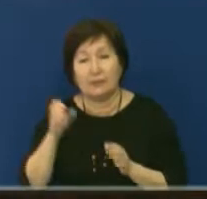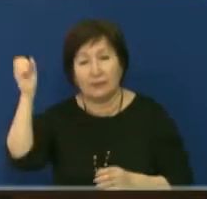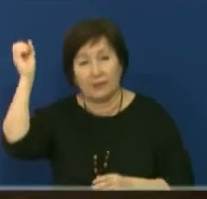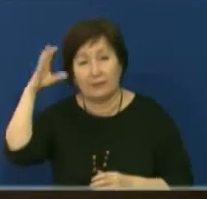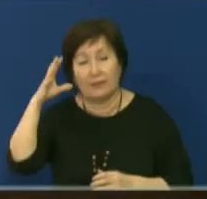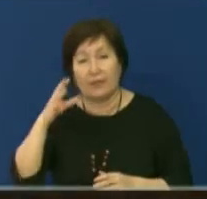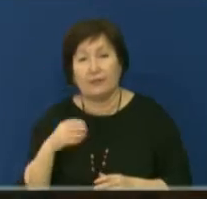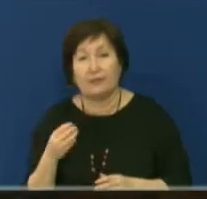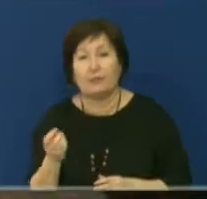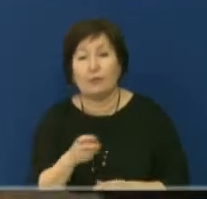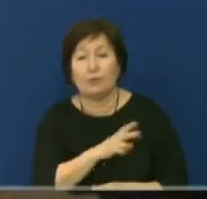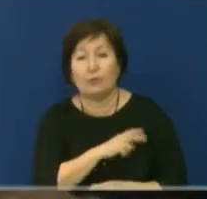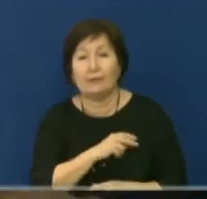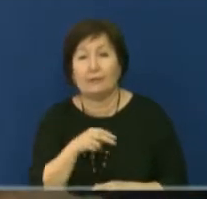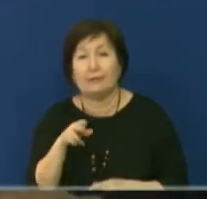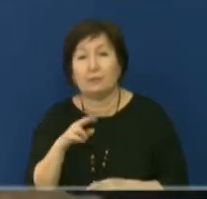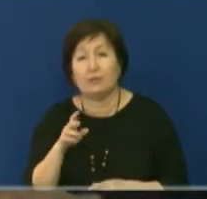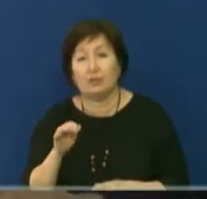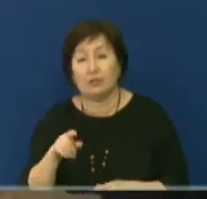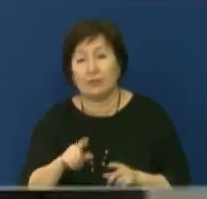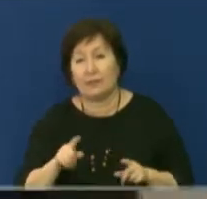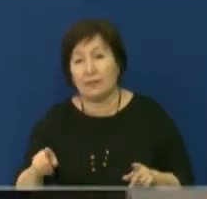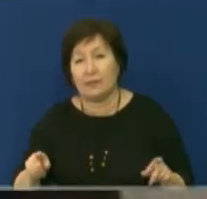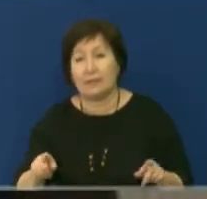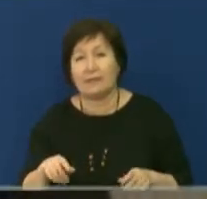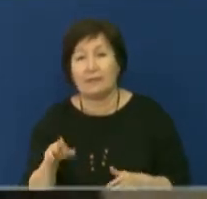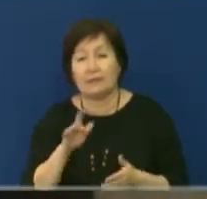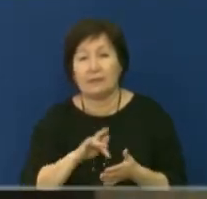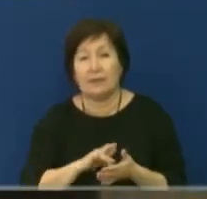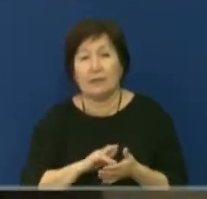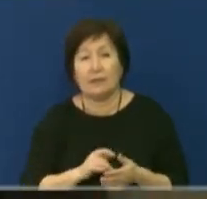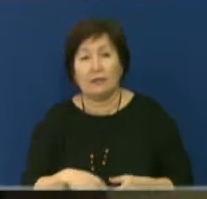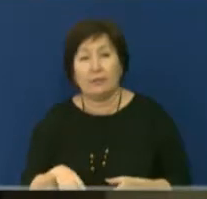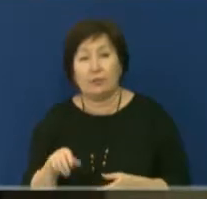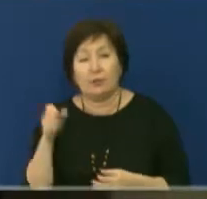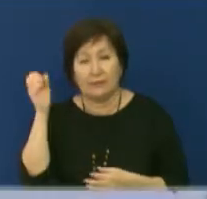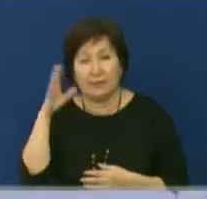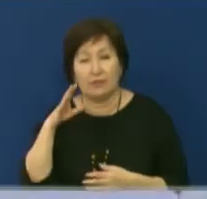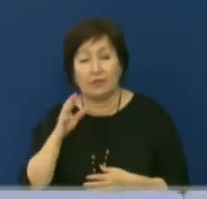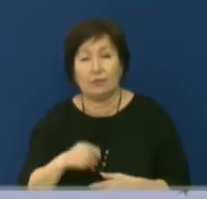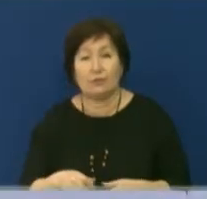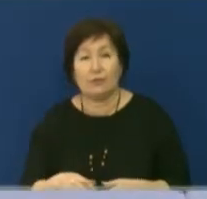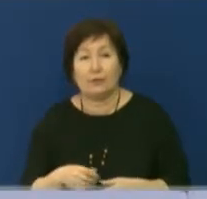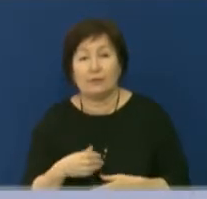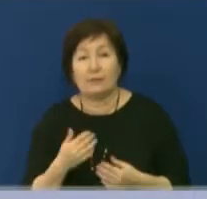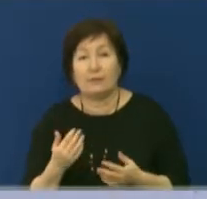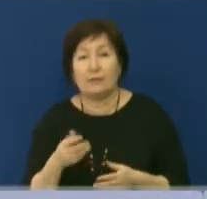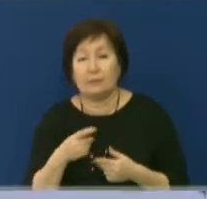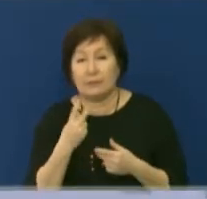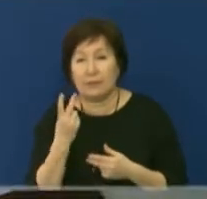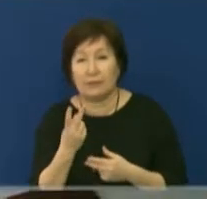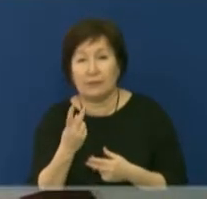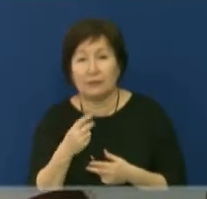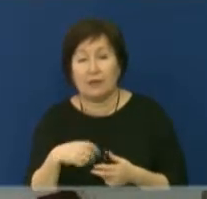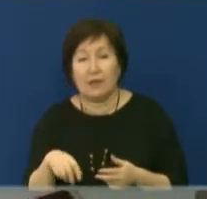диспетчерского центра. В центре на базе товарищества с ограниченной ответственностью «Горсвет» можно удаленно увидеть, не произошел ли какой-то